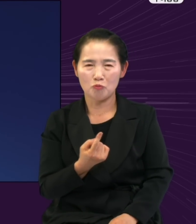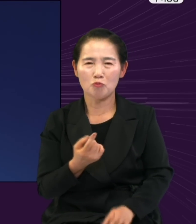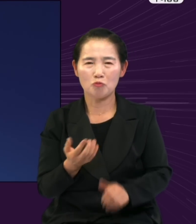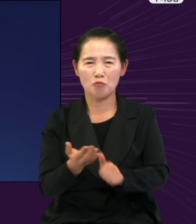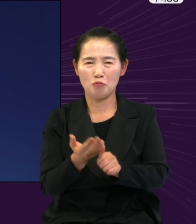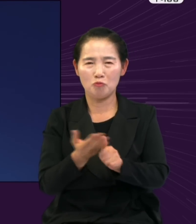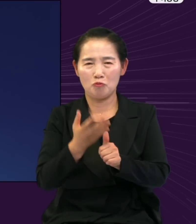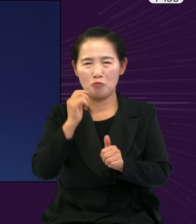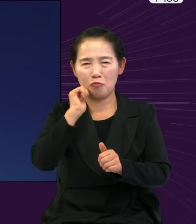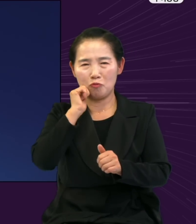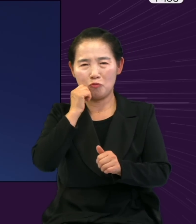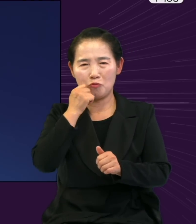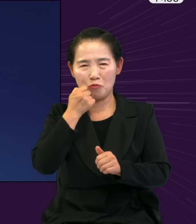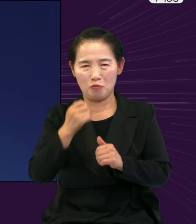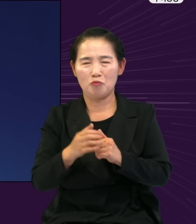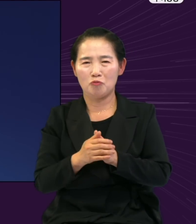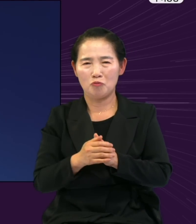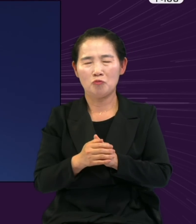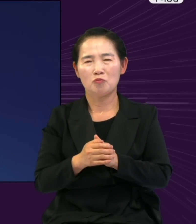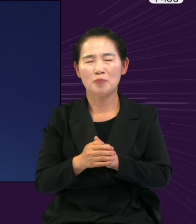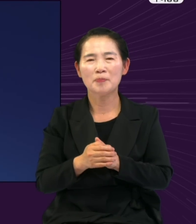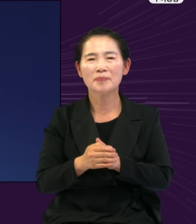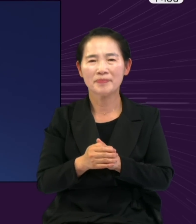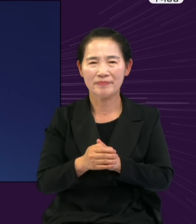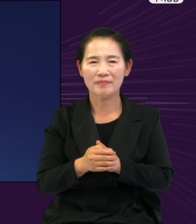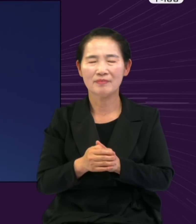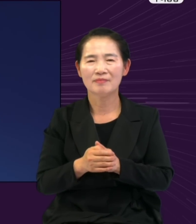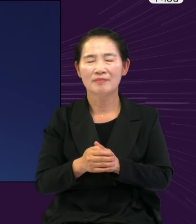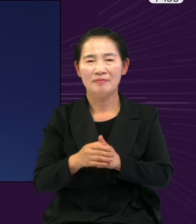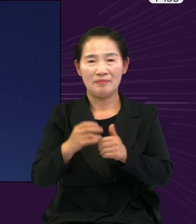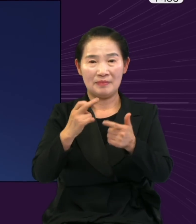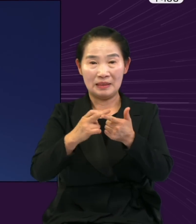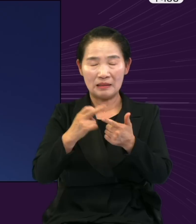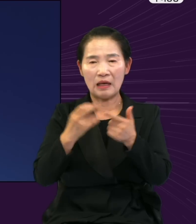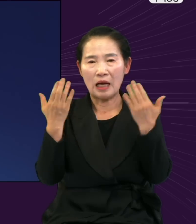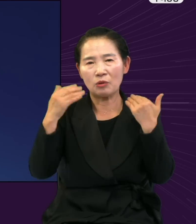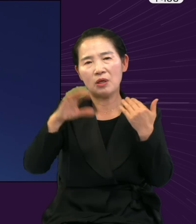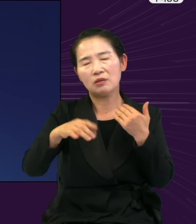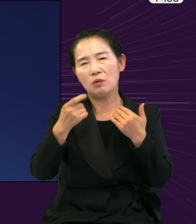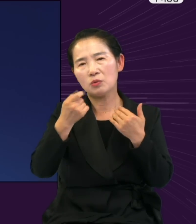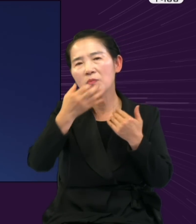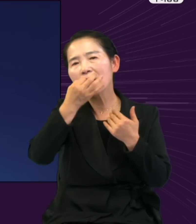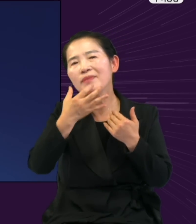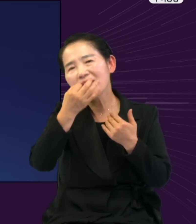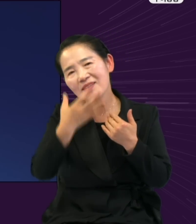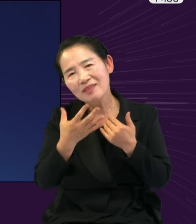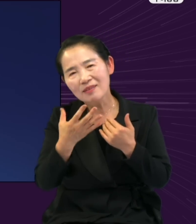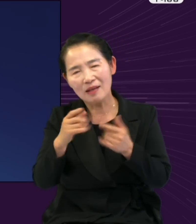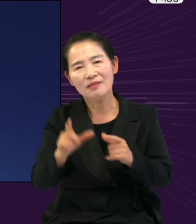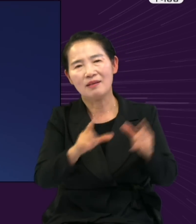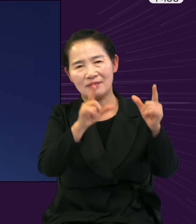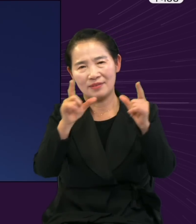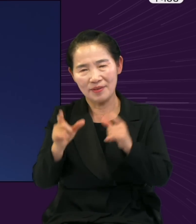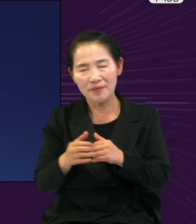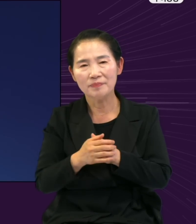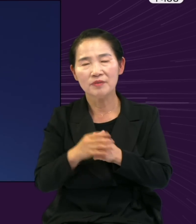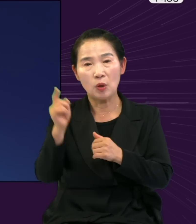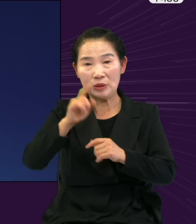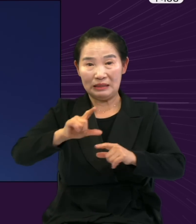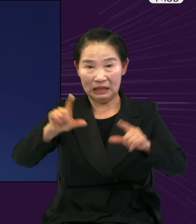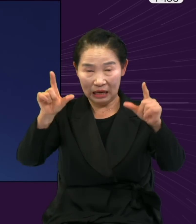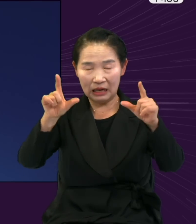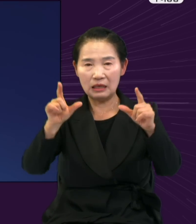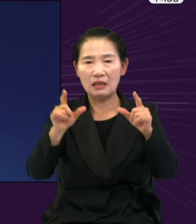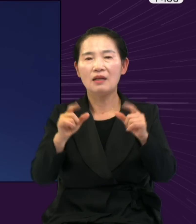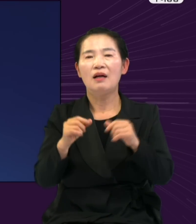이 아이는 학교에서 힘든 시간을 보냈습니다. 어느 날 학교에서 저한테 전화가 왔어요. 아이가 옥상에서 떨어지겠다고